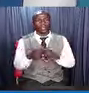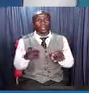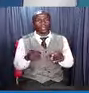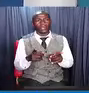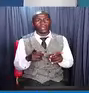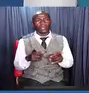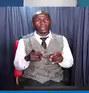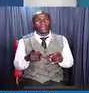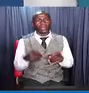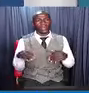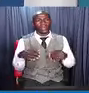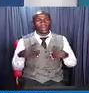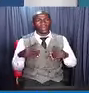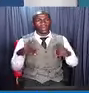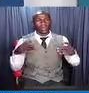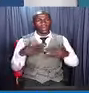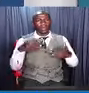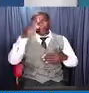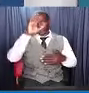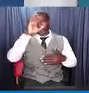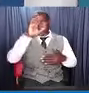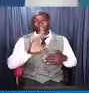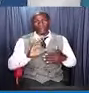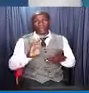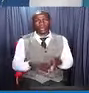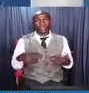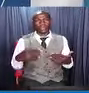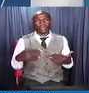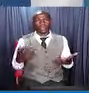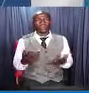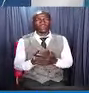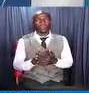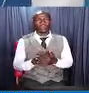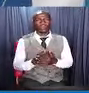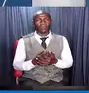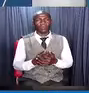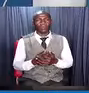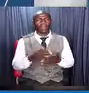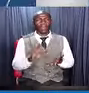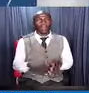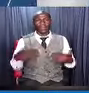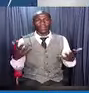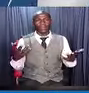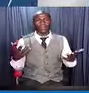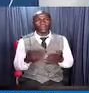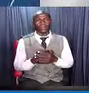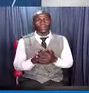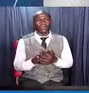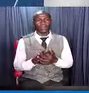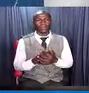Lakini, but unamtenda Mungu dhambi. You are sinning against God. Hallelujah. Hallelujah. Hallelujah.